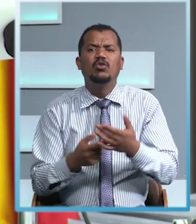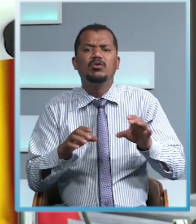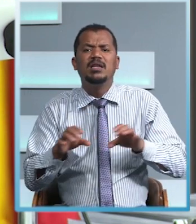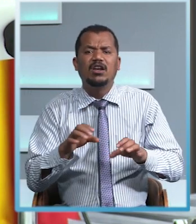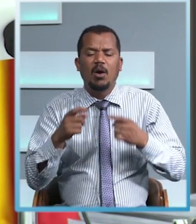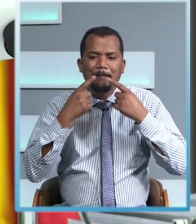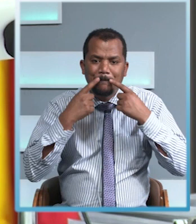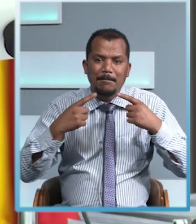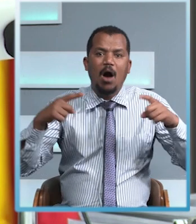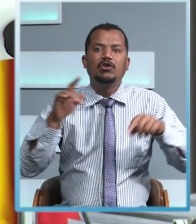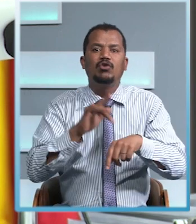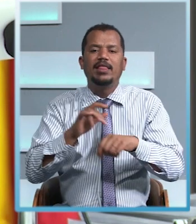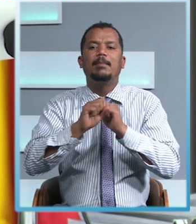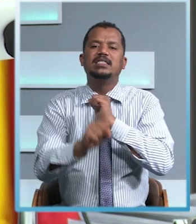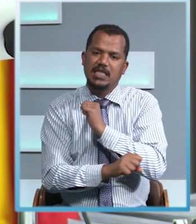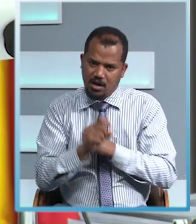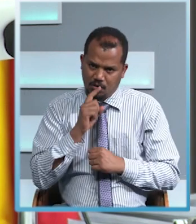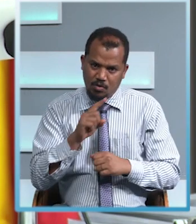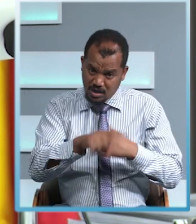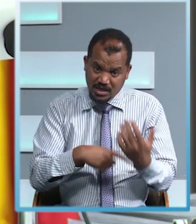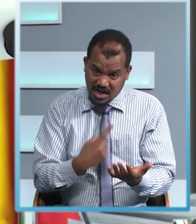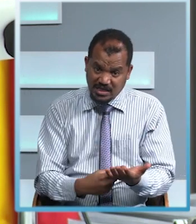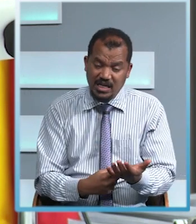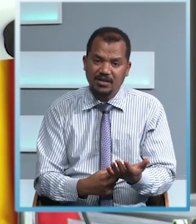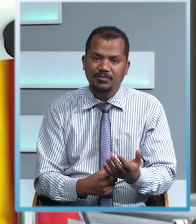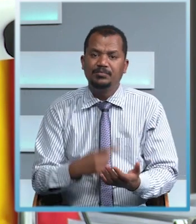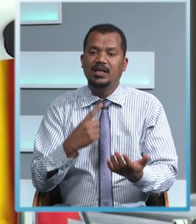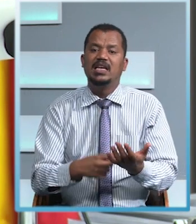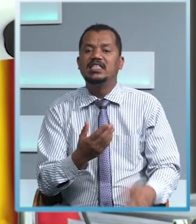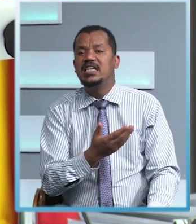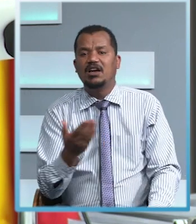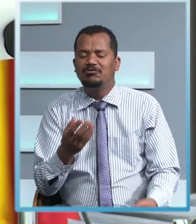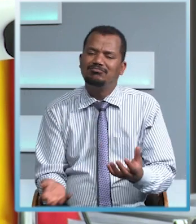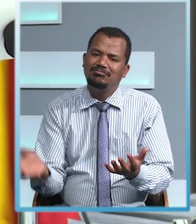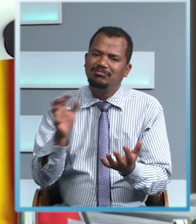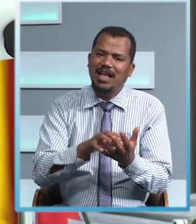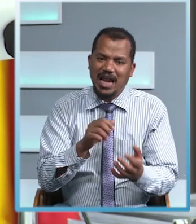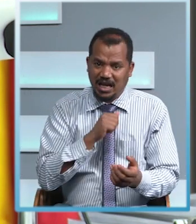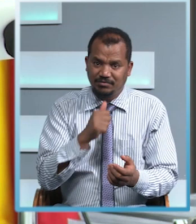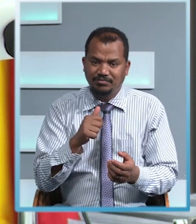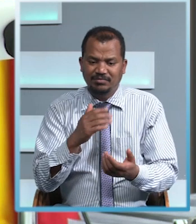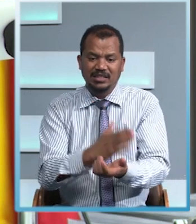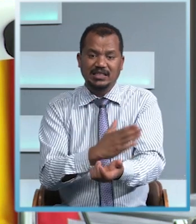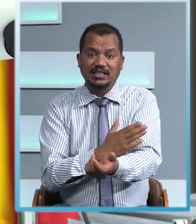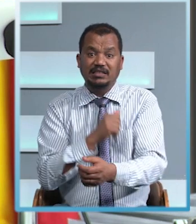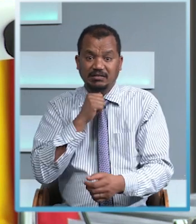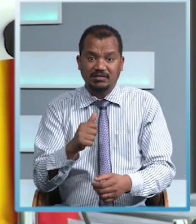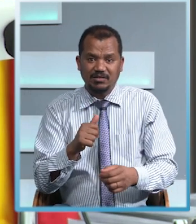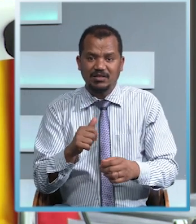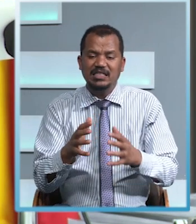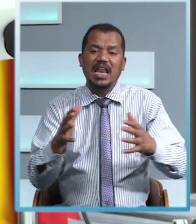ውይይቱን ደግሞ የምናካሄደው በአዋጁ ላይ ተመስርተን ነው። ስለዚህ እነዚህን ነገሮች ሳናካትት